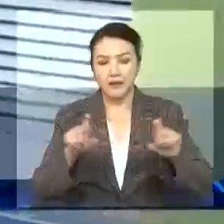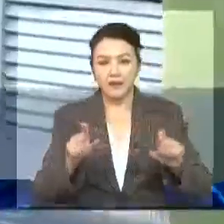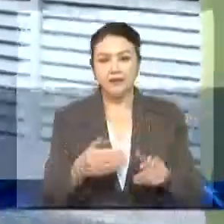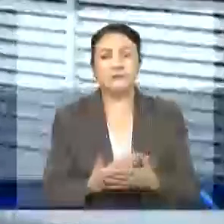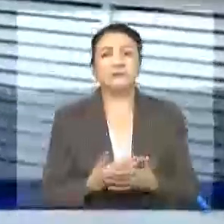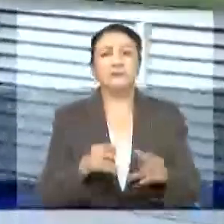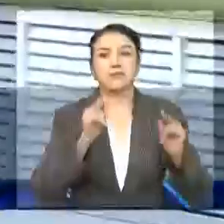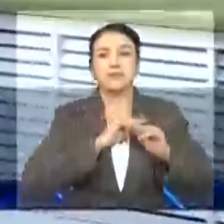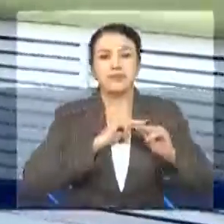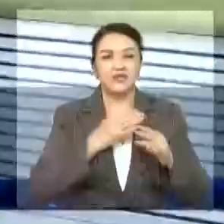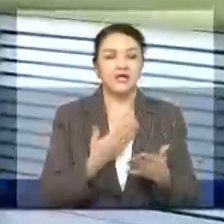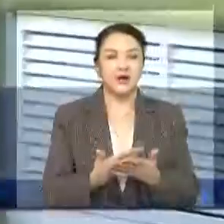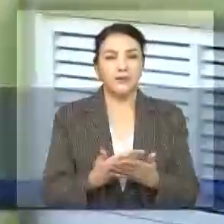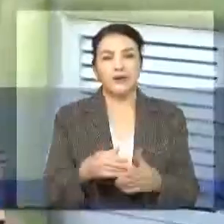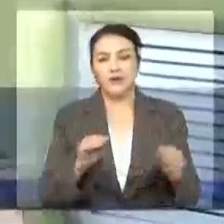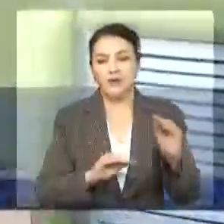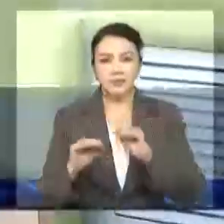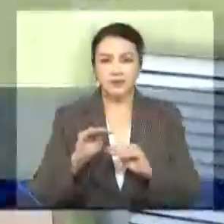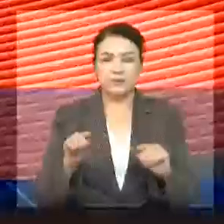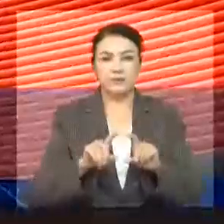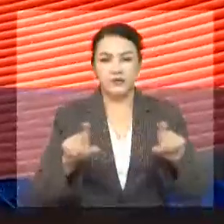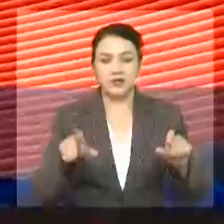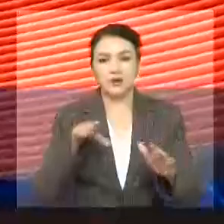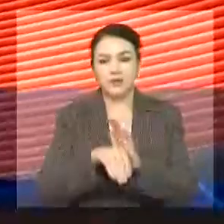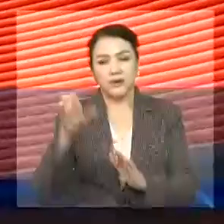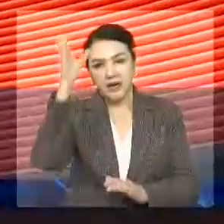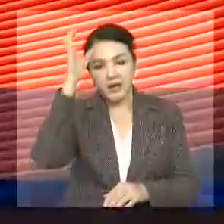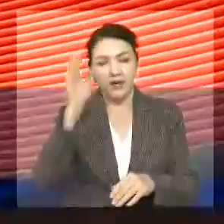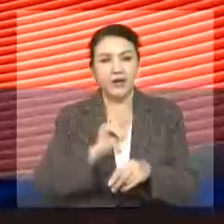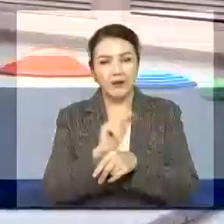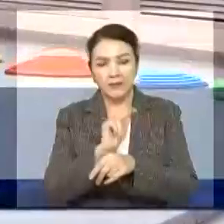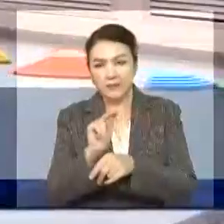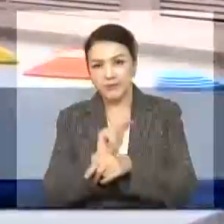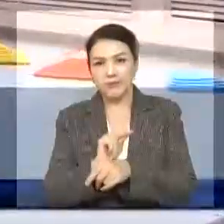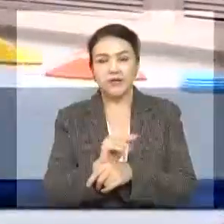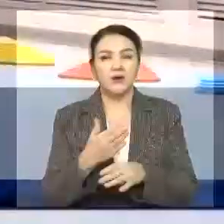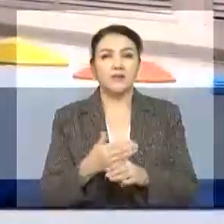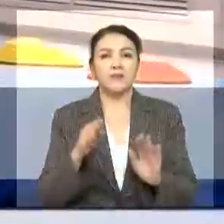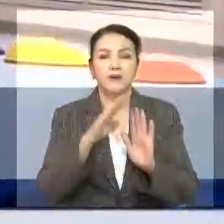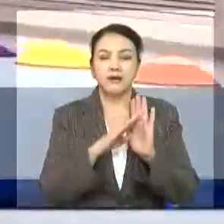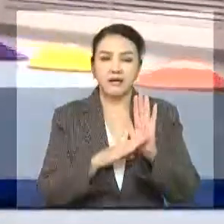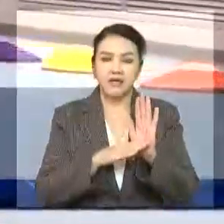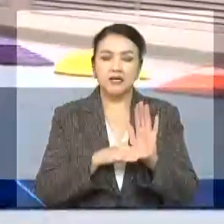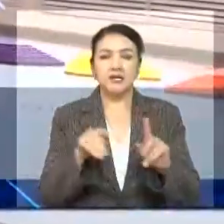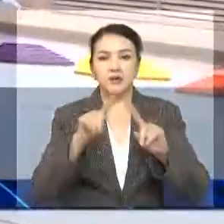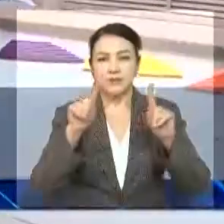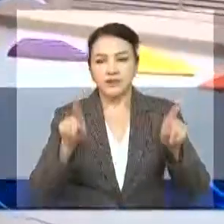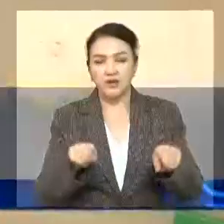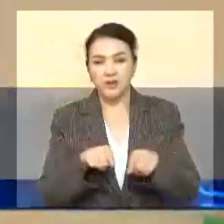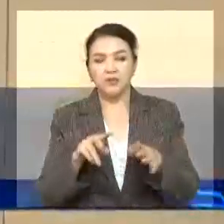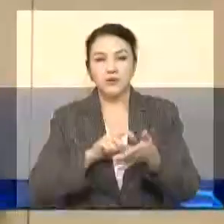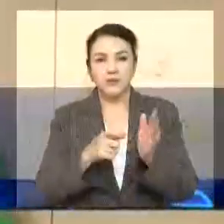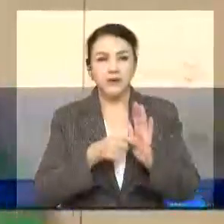қызмет көрсетеді. Заманауи үлгіде жабдықталған орталықта қосымша білім беру және әлеуметтік тұрмыстық бағдарлау, интерактивті сенсорлық